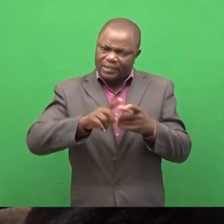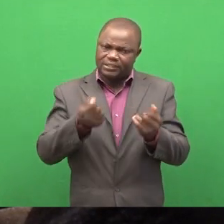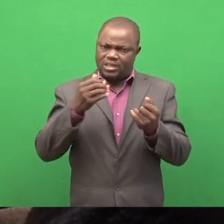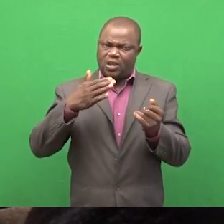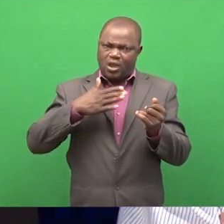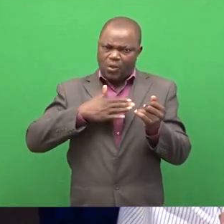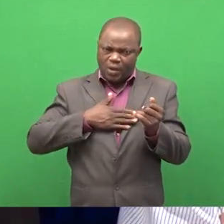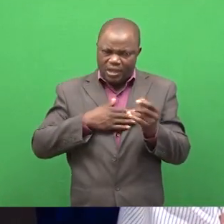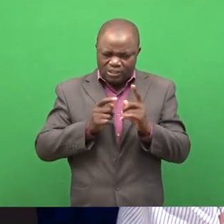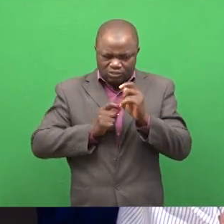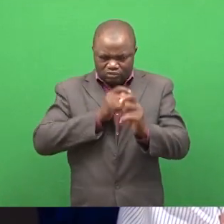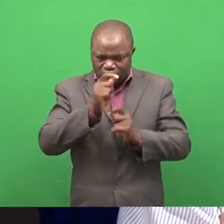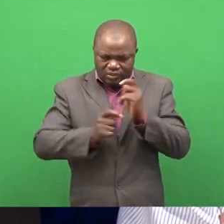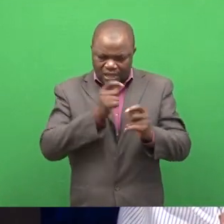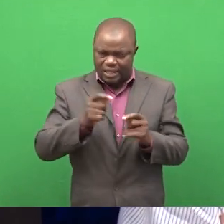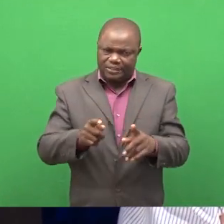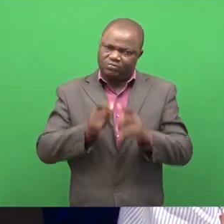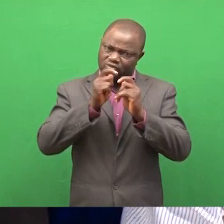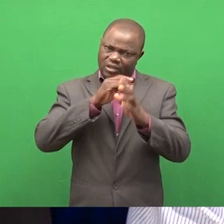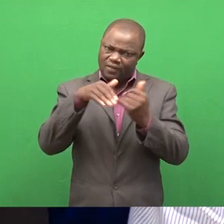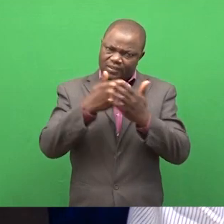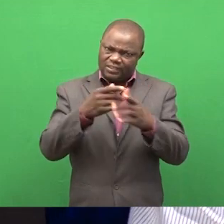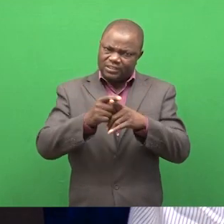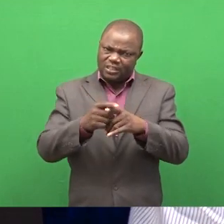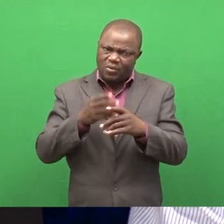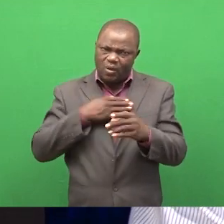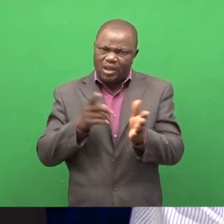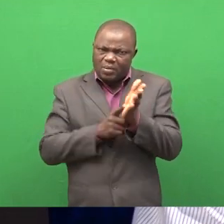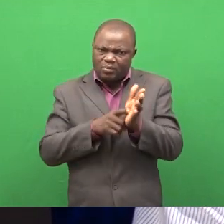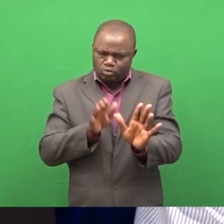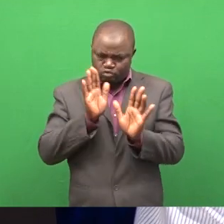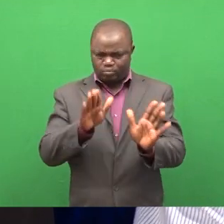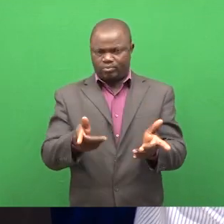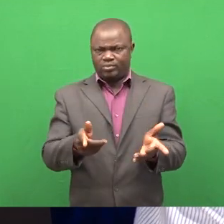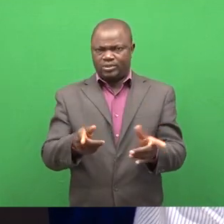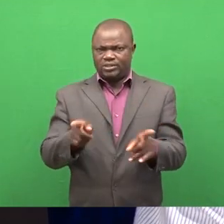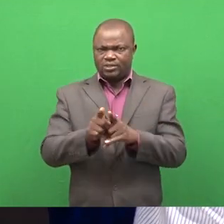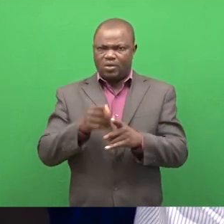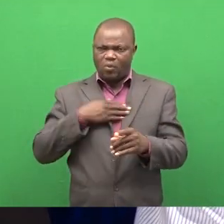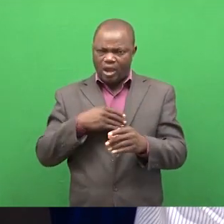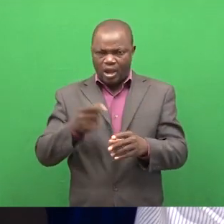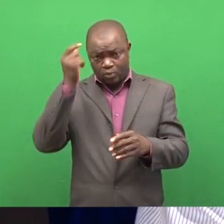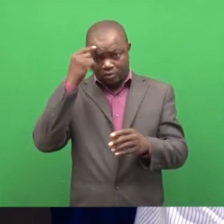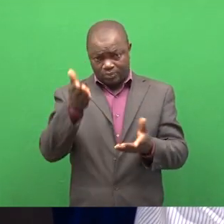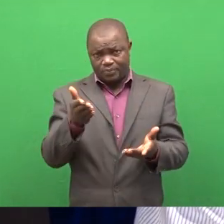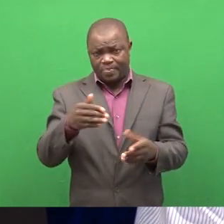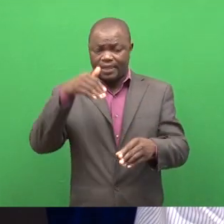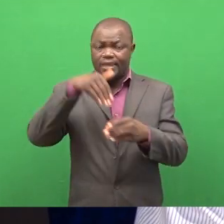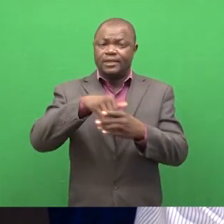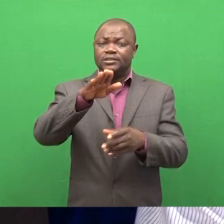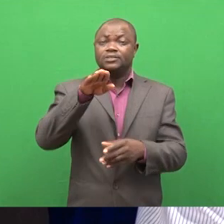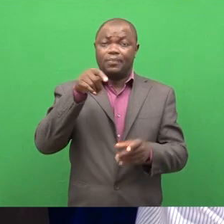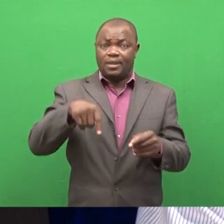vapa maskills ekuti vanonoke kuita zvepabonde zvacho iyo inonzi kuenglish knowledge iye zvinezvi muzimbabwe